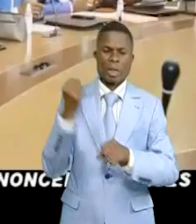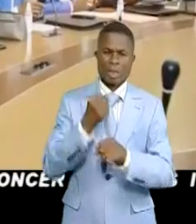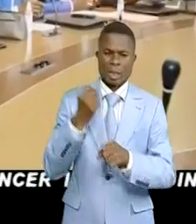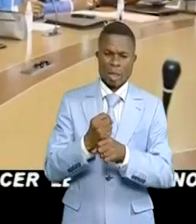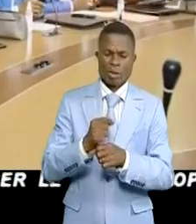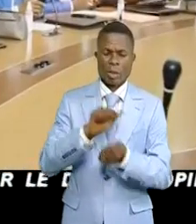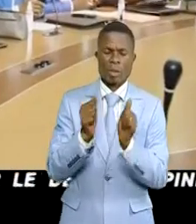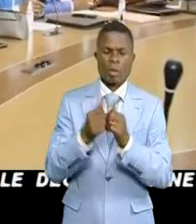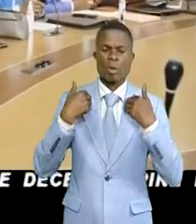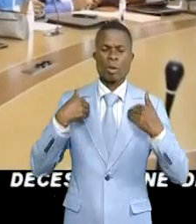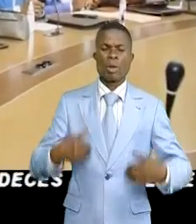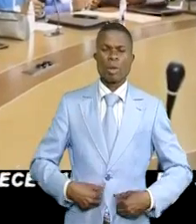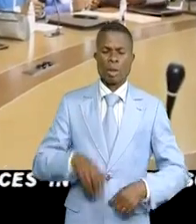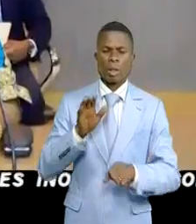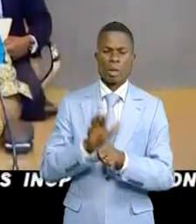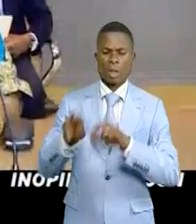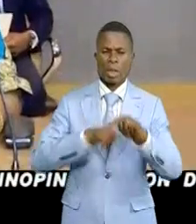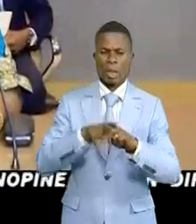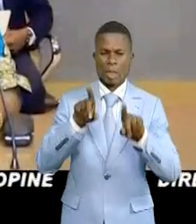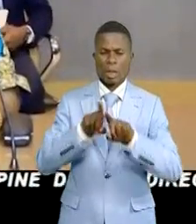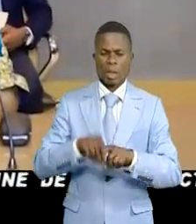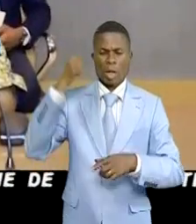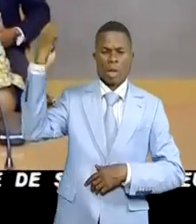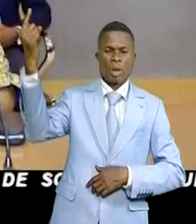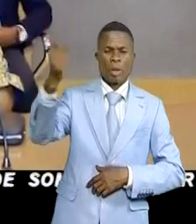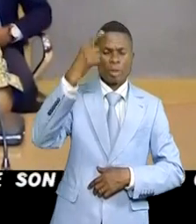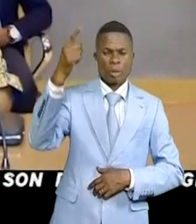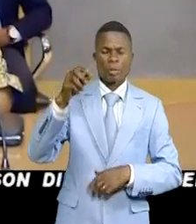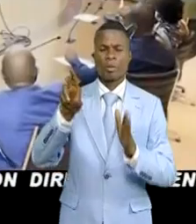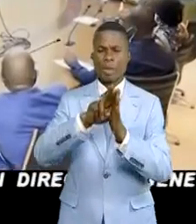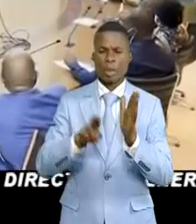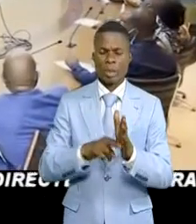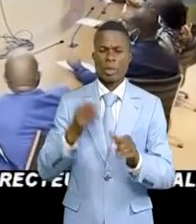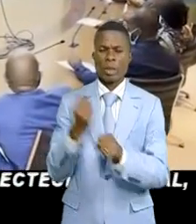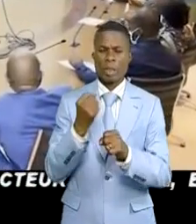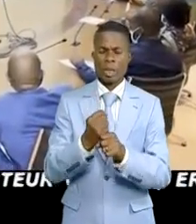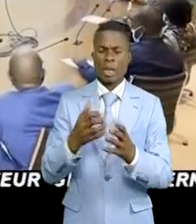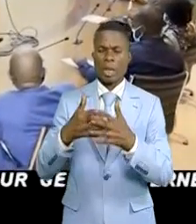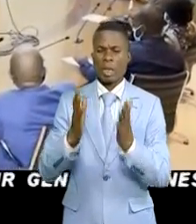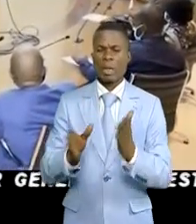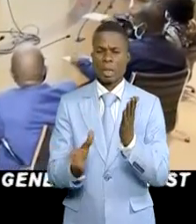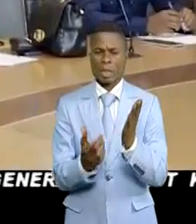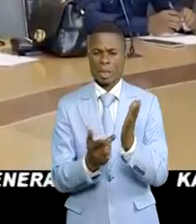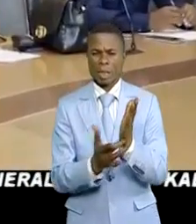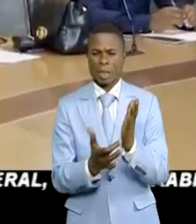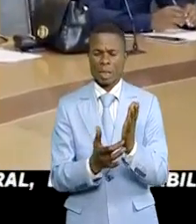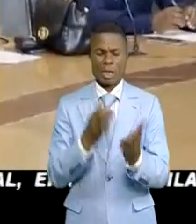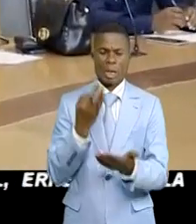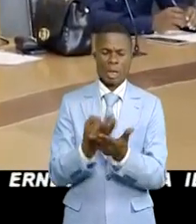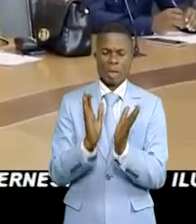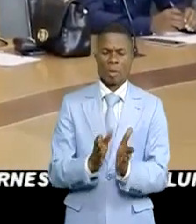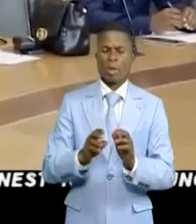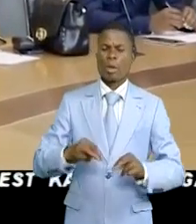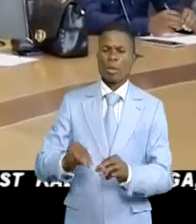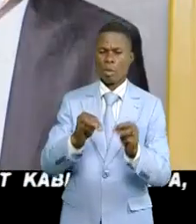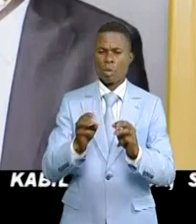du secteur de la santé, tant au niveau national qu'international, les rôles des partenaires techniques et financiers, les mécanismes et structures